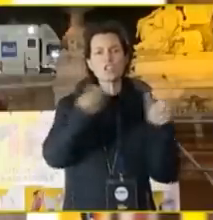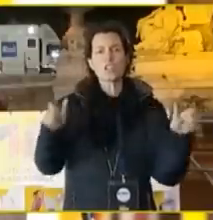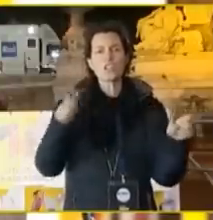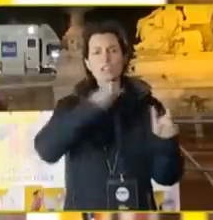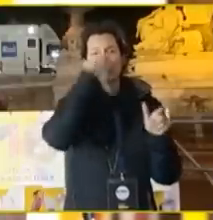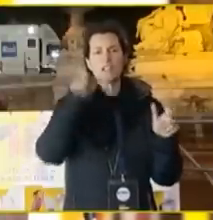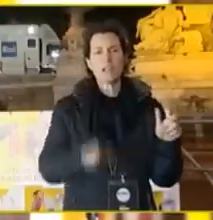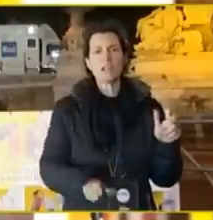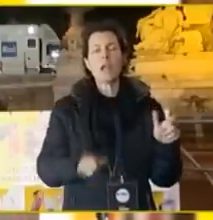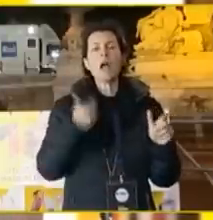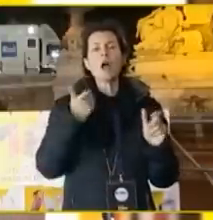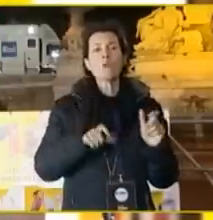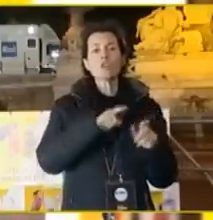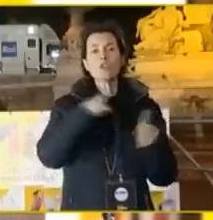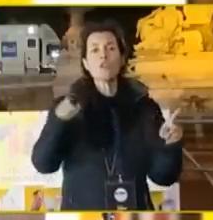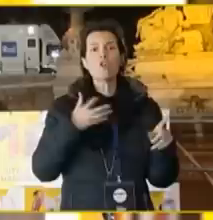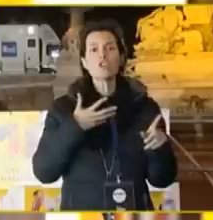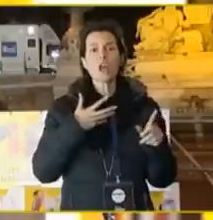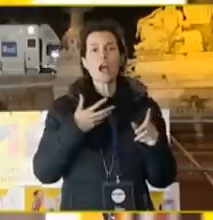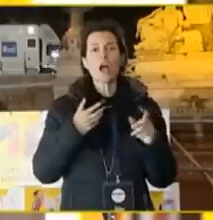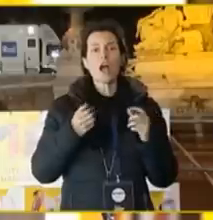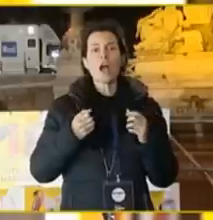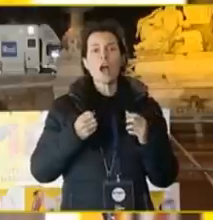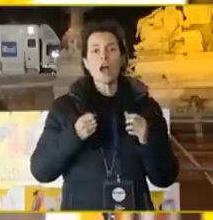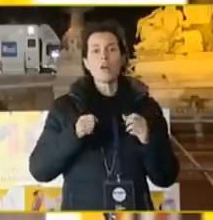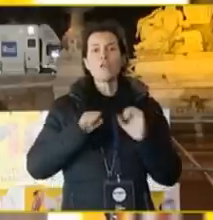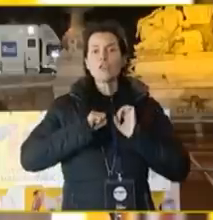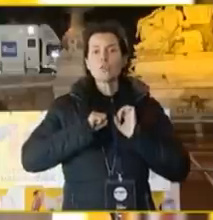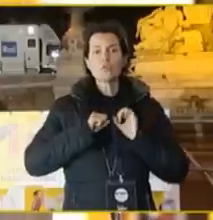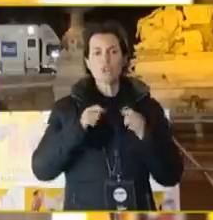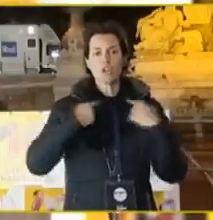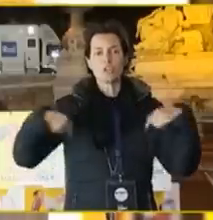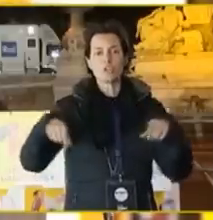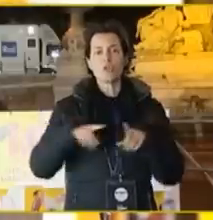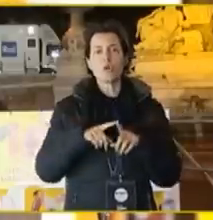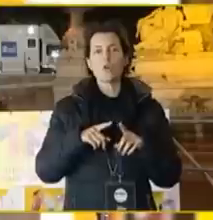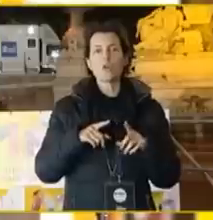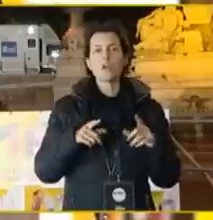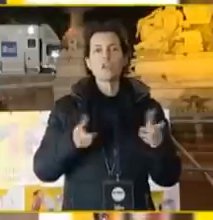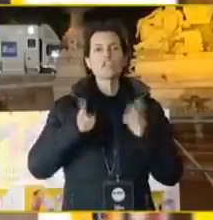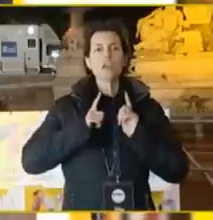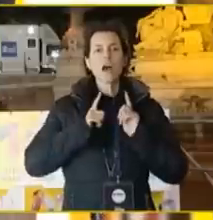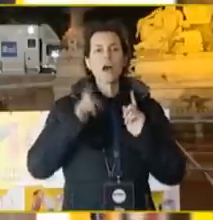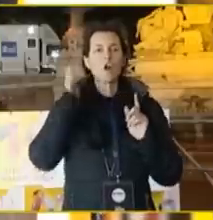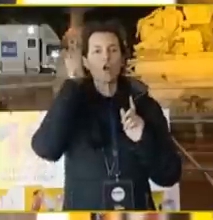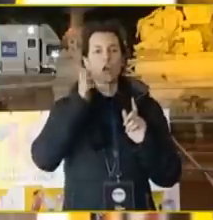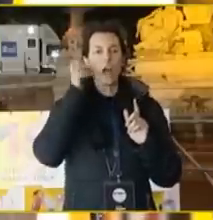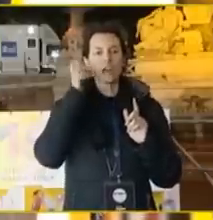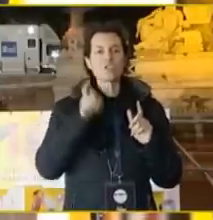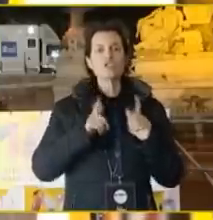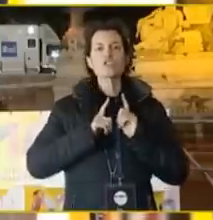fiducia immensa che ci deve onorare, che ci deve lusingare e ci deve far fare solo una